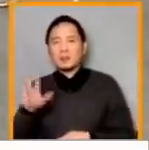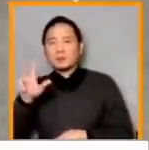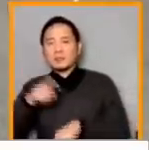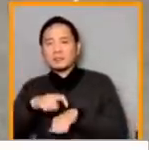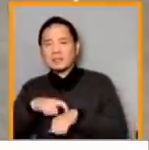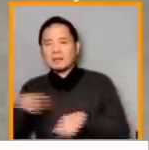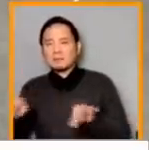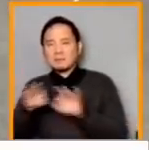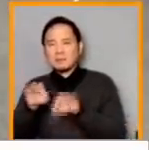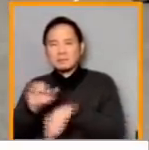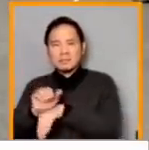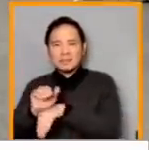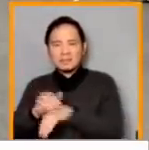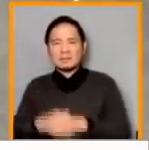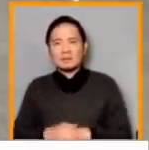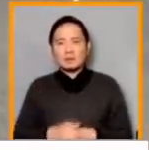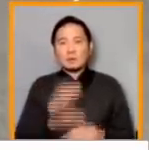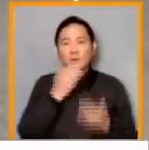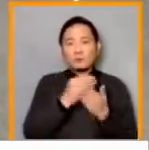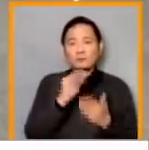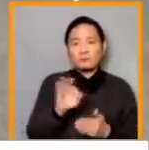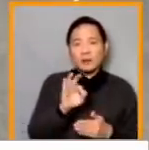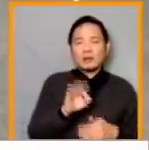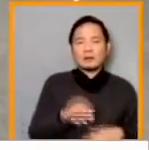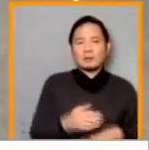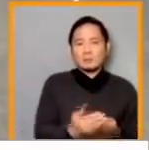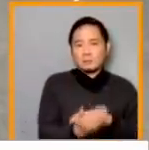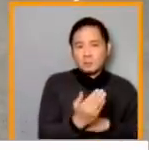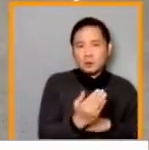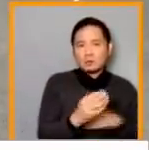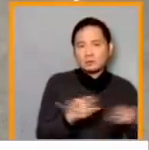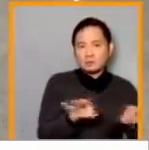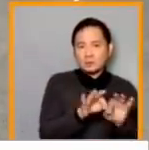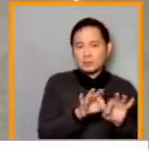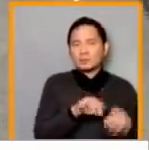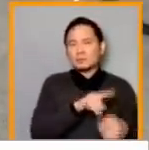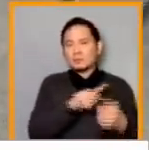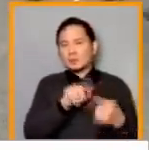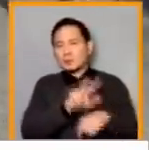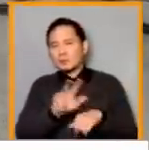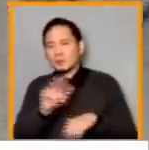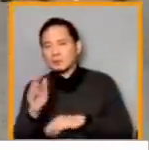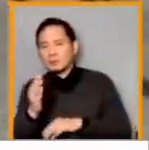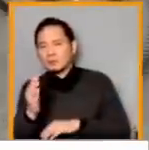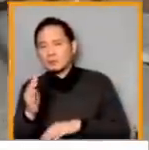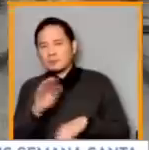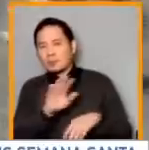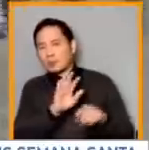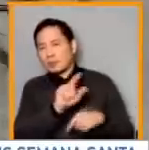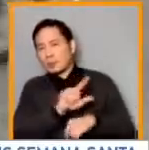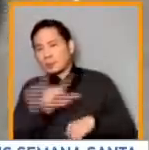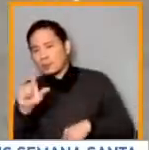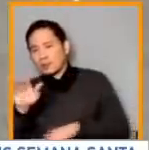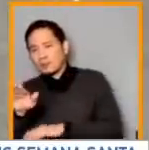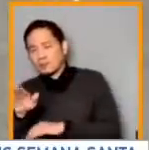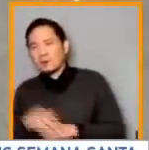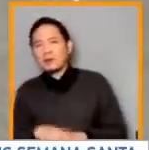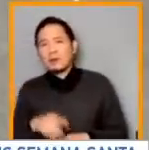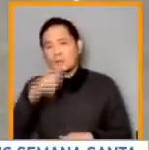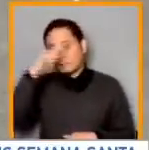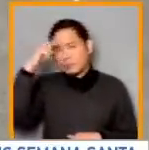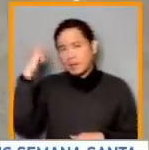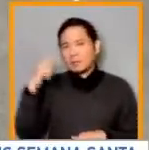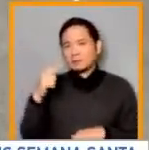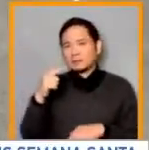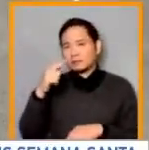naman, merong isang misa sa umaga hanggang alas 3 ng hapon. At sa Black Saturday, isang misa sa umaga at isang misa sa gabi.